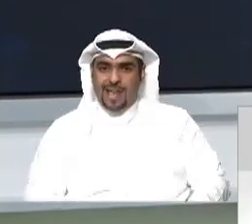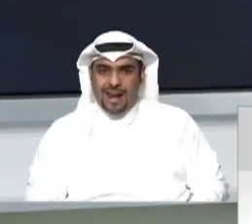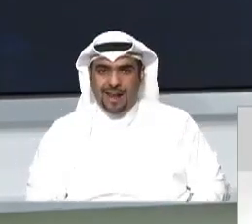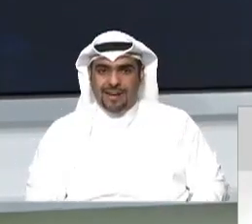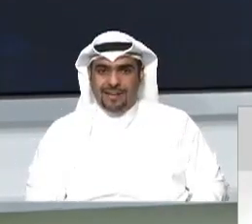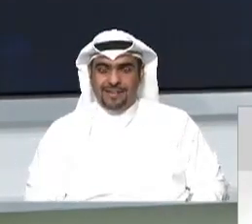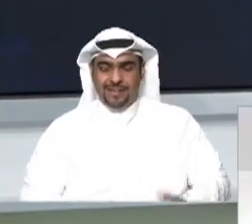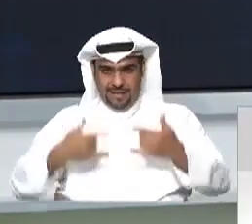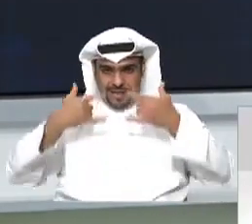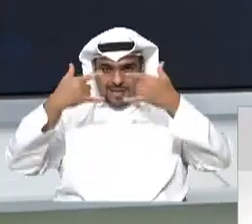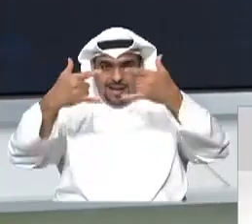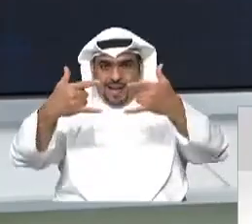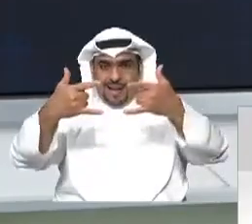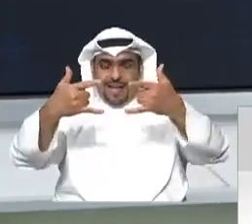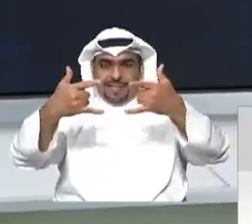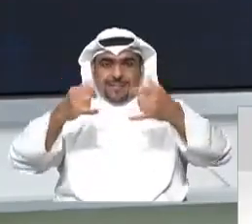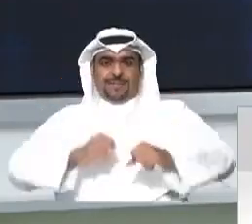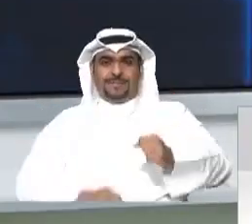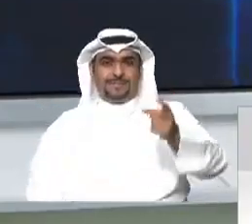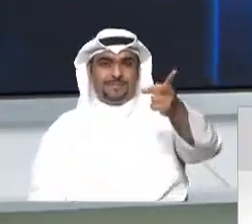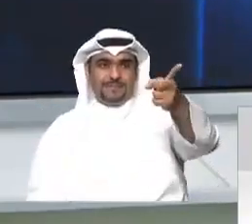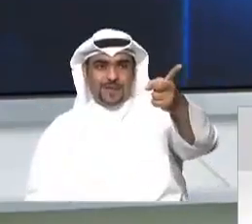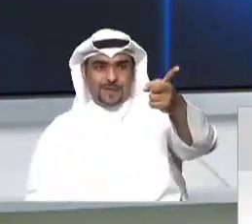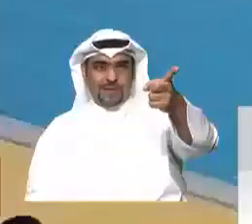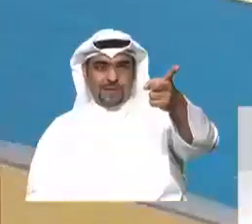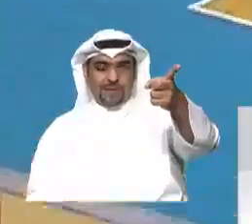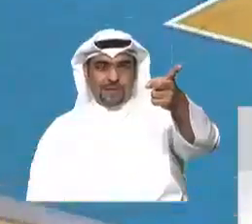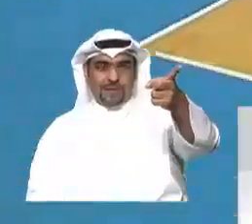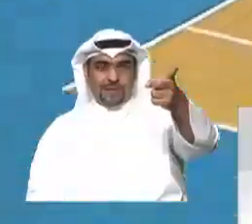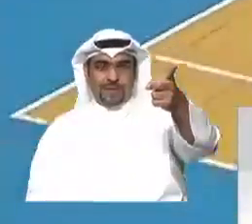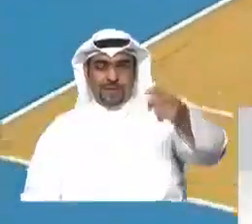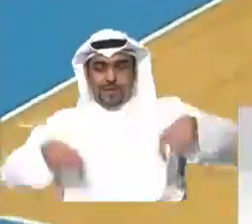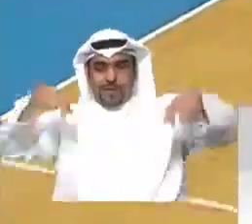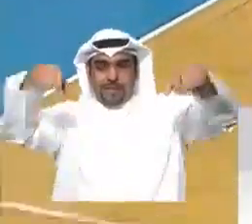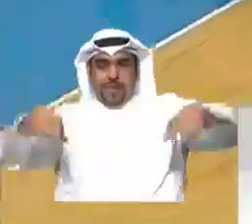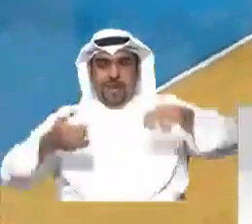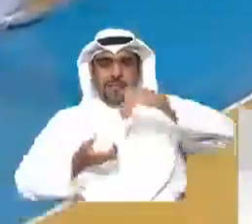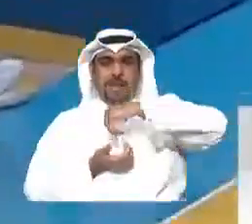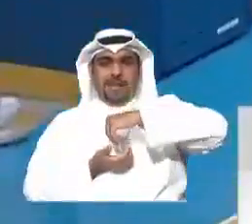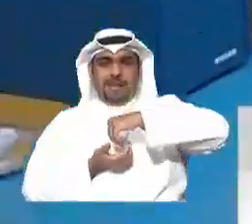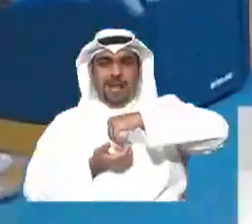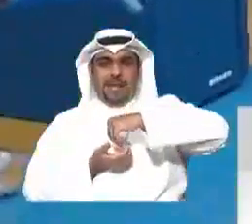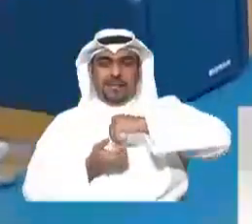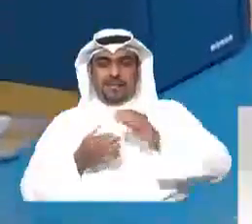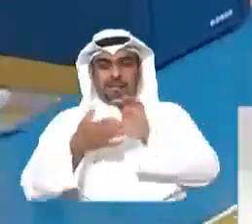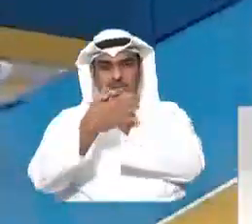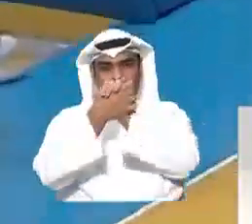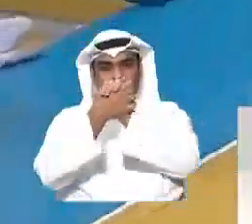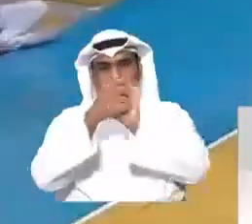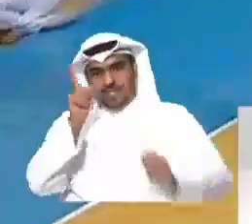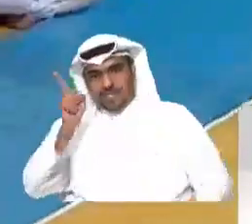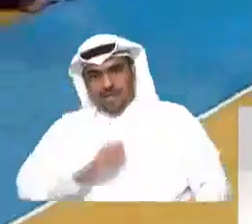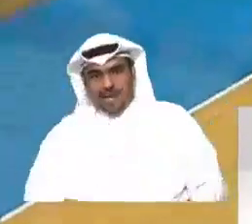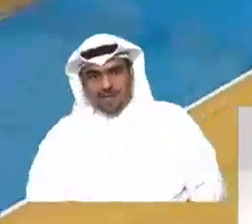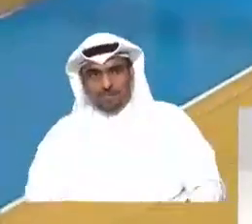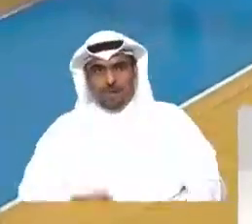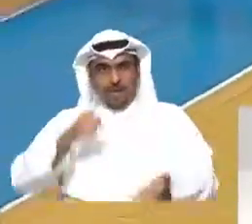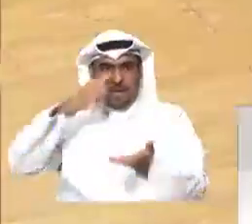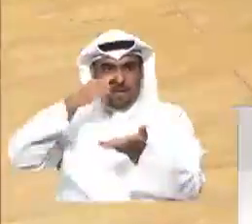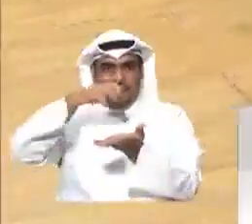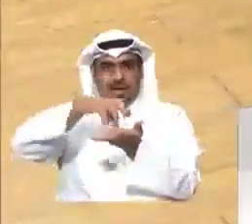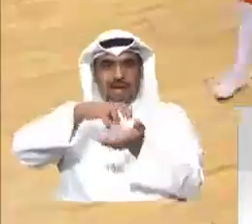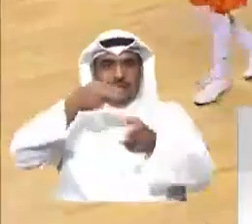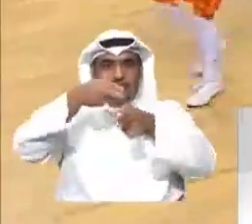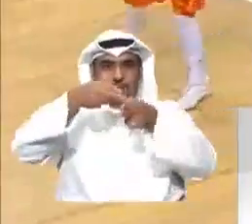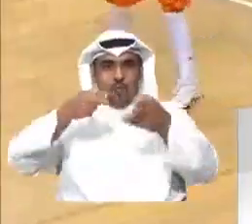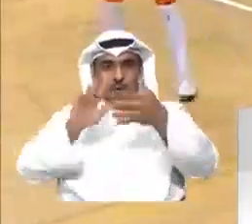الممتاز لكره السله اللقاء الذي اقيم على صاله الاتحاد بمجمع الشيخ سعد العبد الله بهذا الفوز رفع الكويت رصيده الى